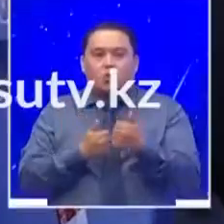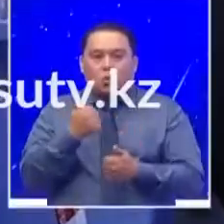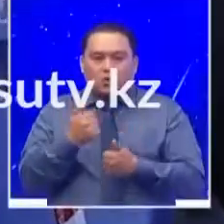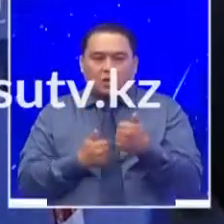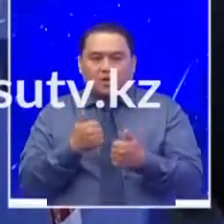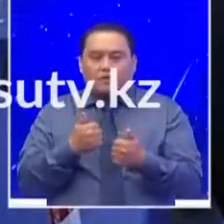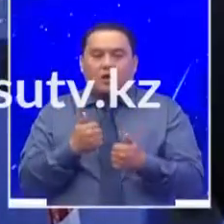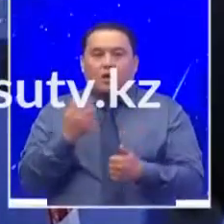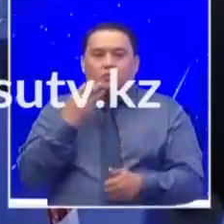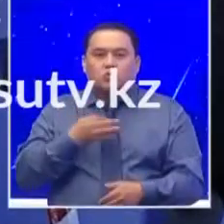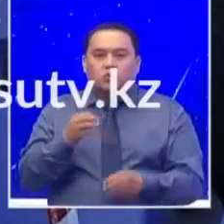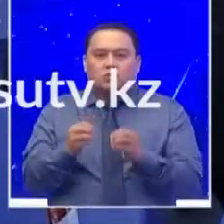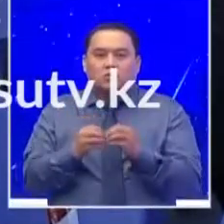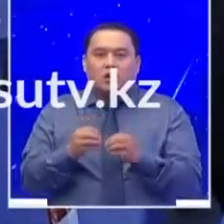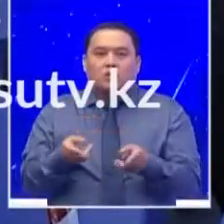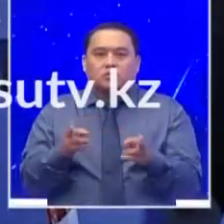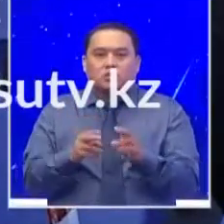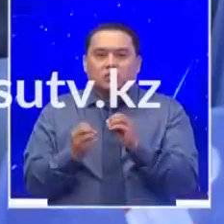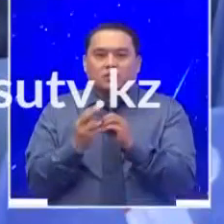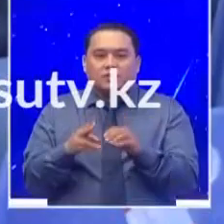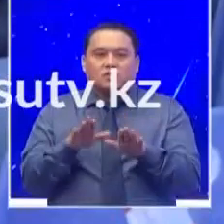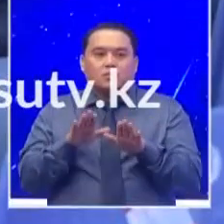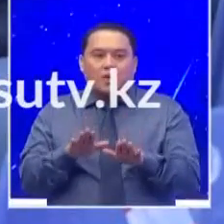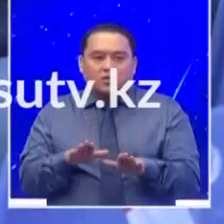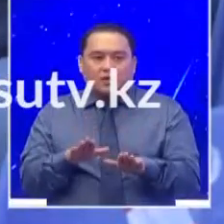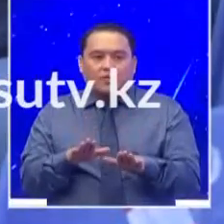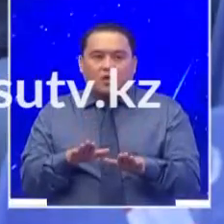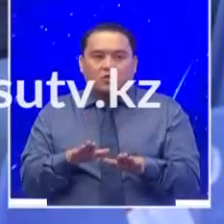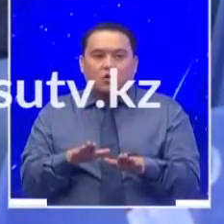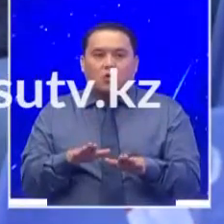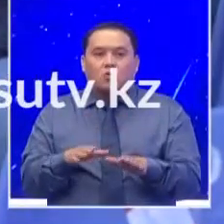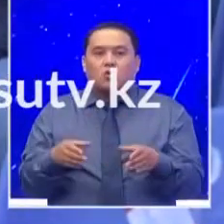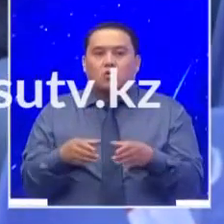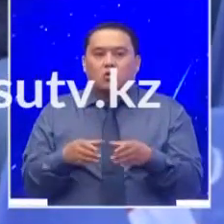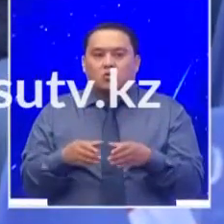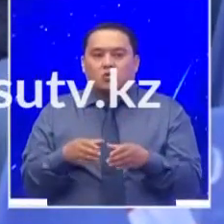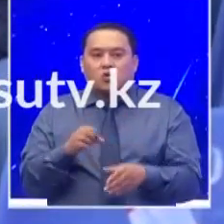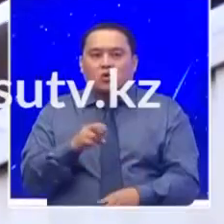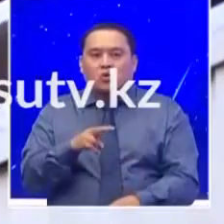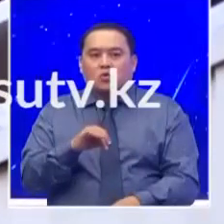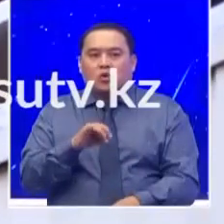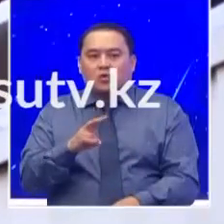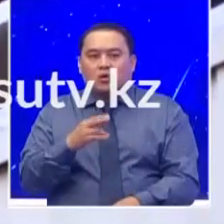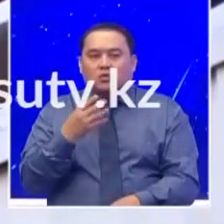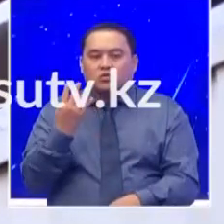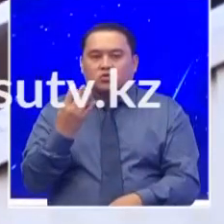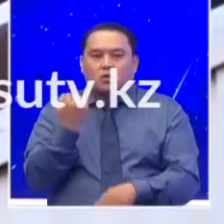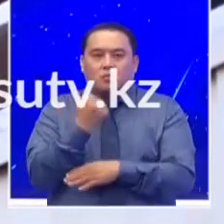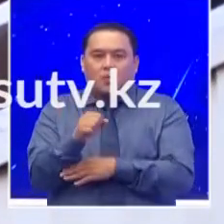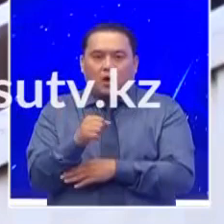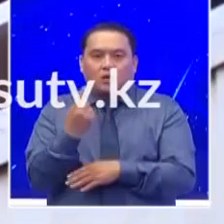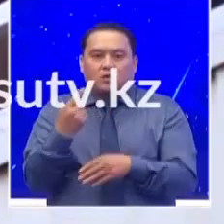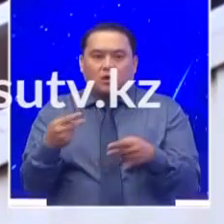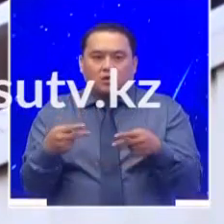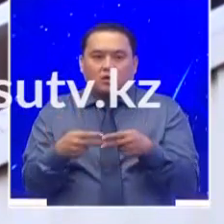таблице. А ЖТСУ с 10 баллами остается на 12-й позиции. Всего у дружины Рината Алюетова 4 победы, 1